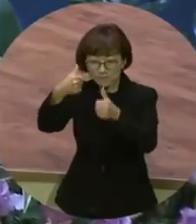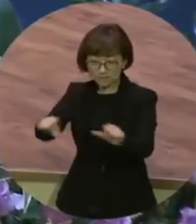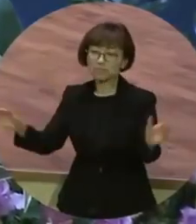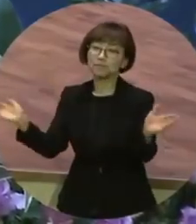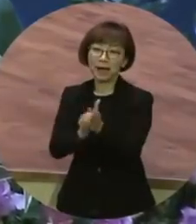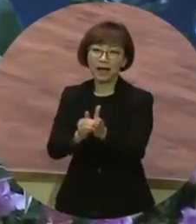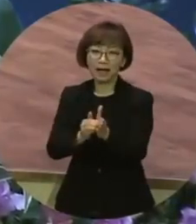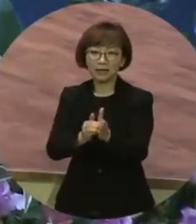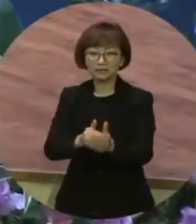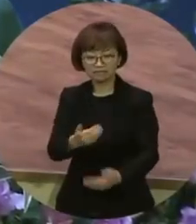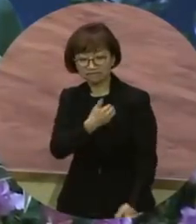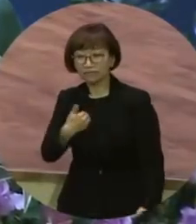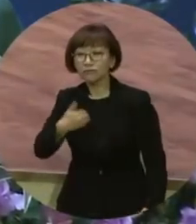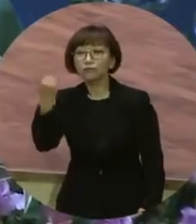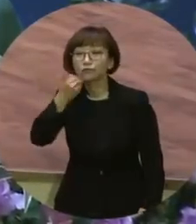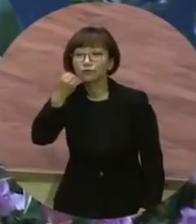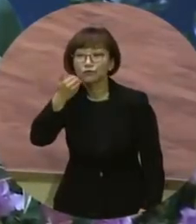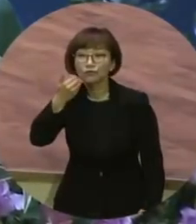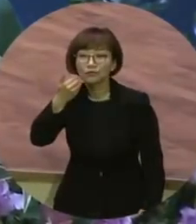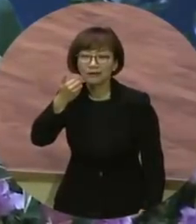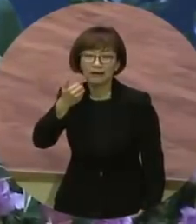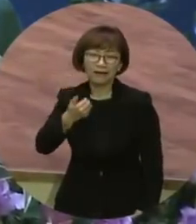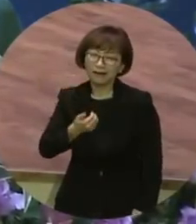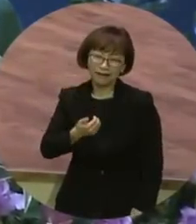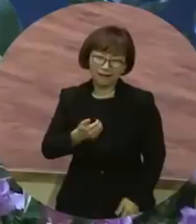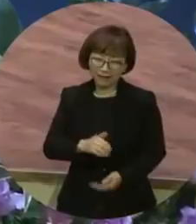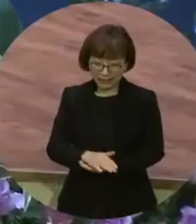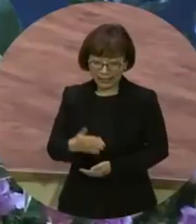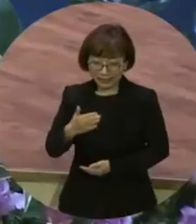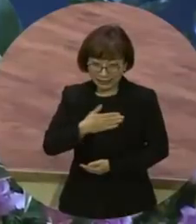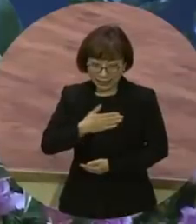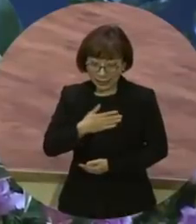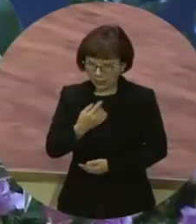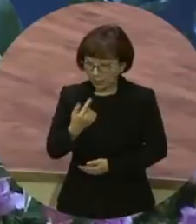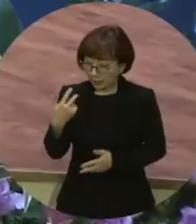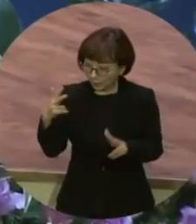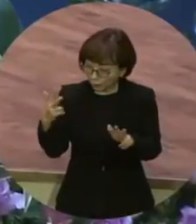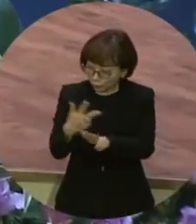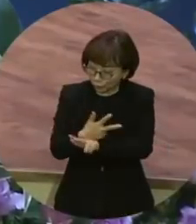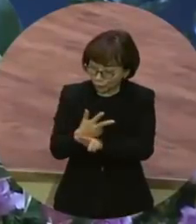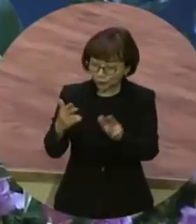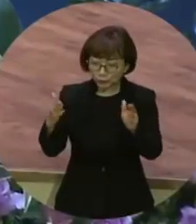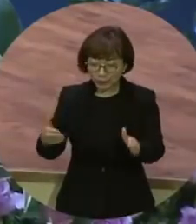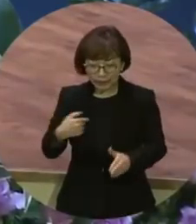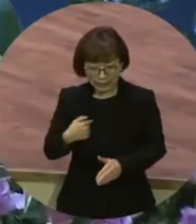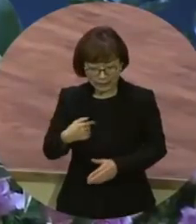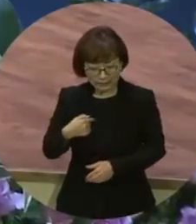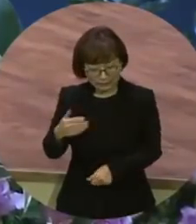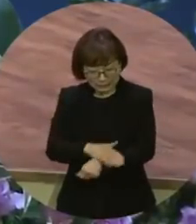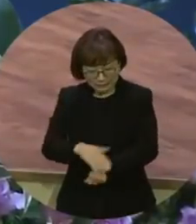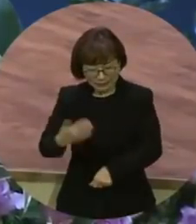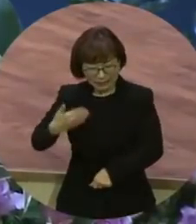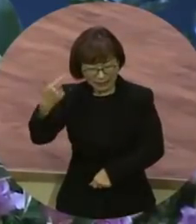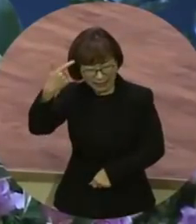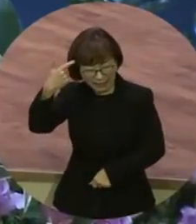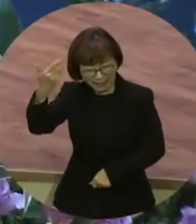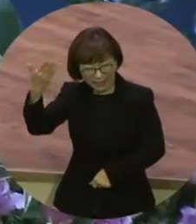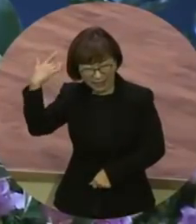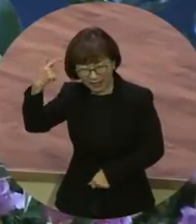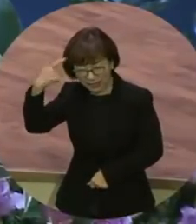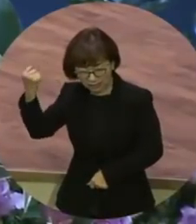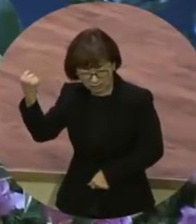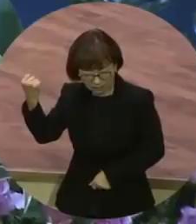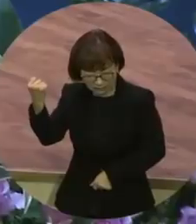것입니다. 저도 사실 이번 주에 여러 제 예틀을 또 발견하고 순간순간 자꾸 그 예틀이 올라오는 것